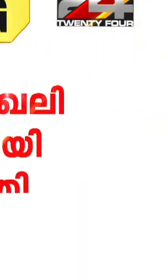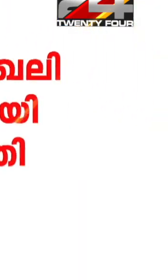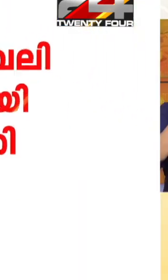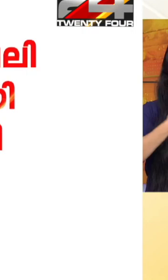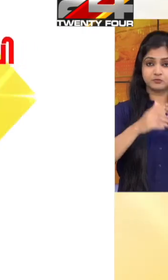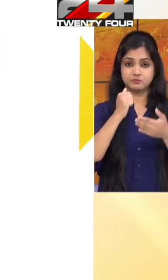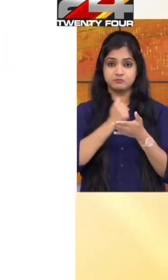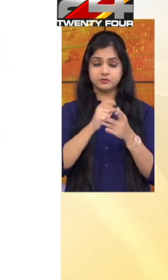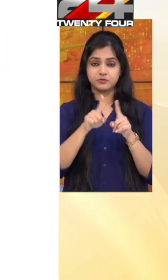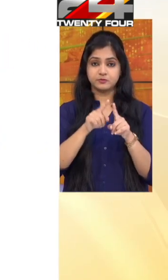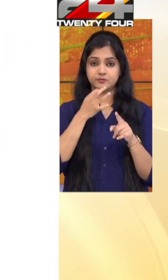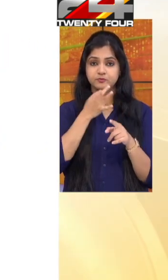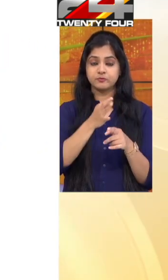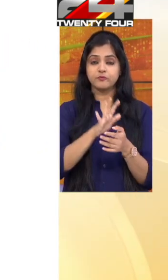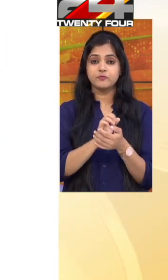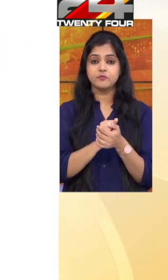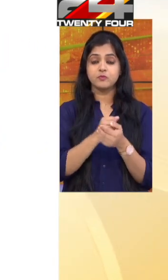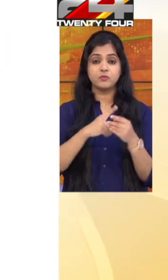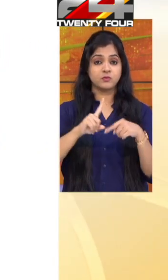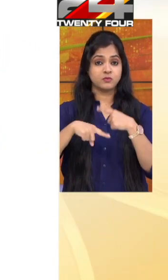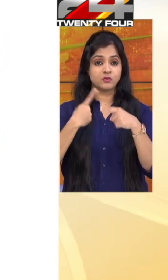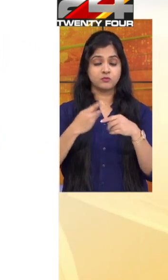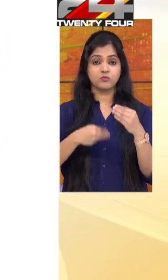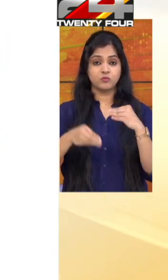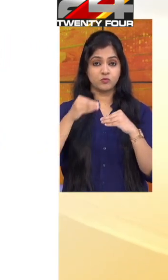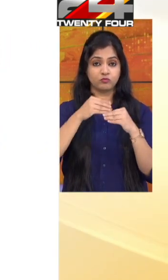ഒപ്പം നാളെ വിശദമായ ഒരു കൂടിക്കാഴ്ച കൂടി ഉണ്ടാകുമോ?